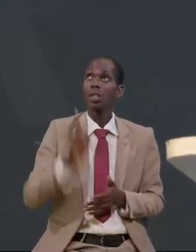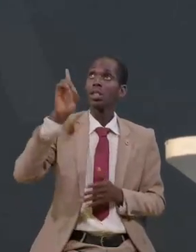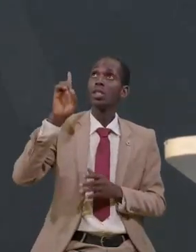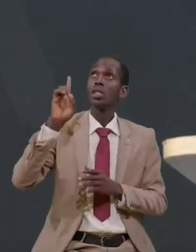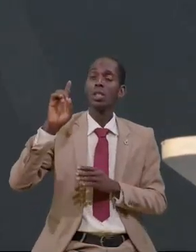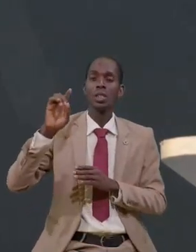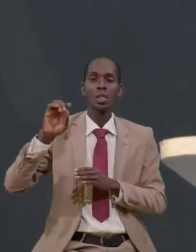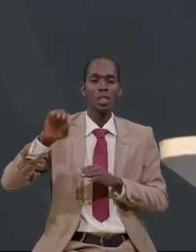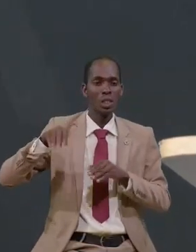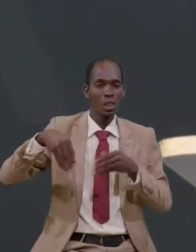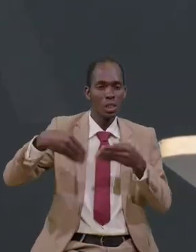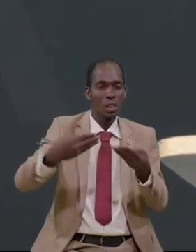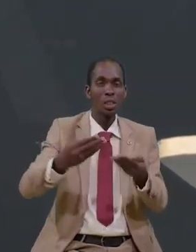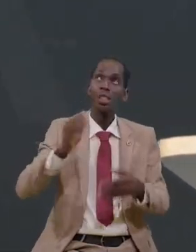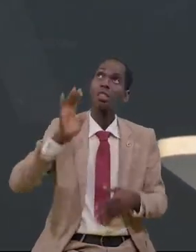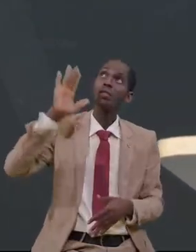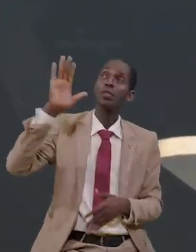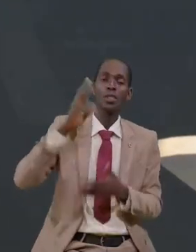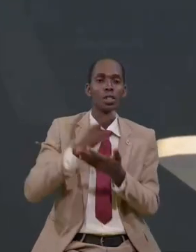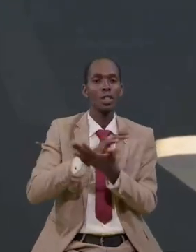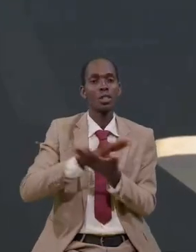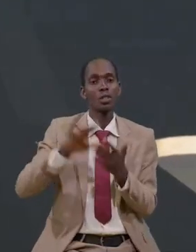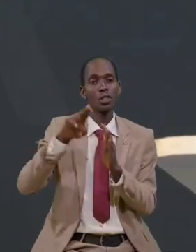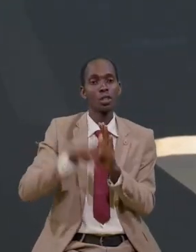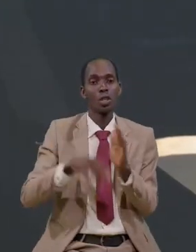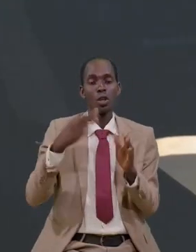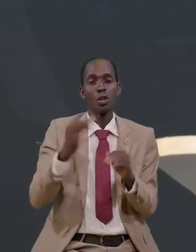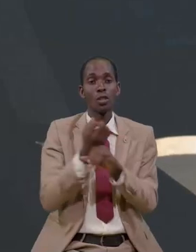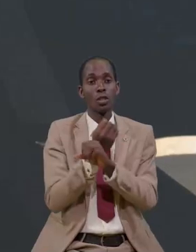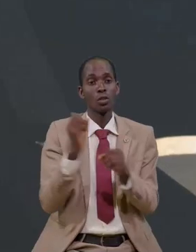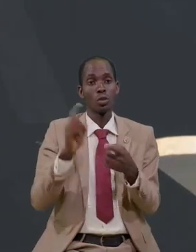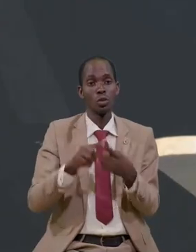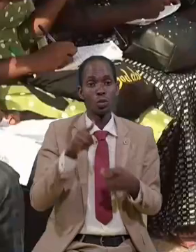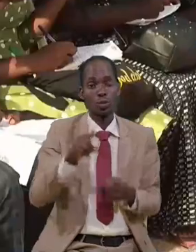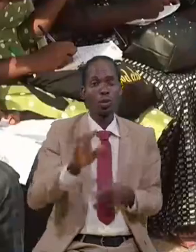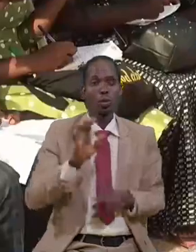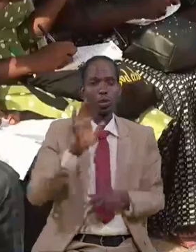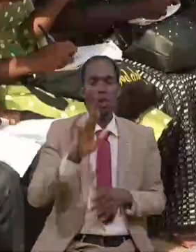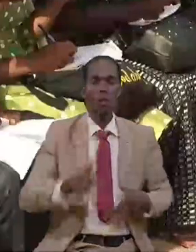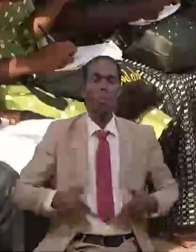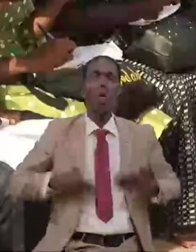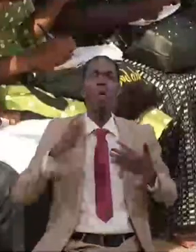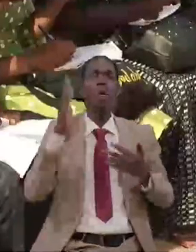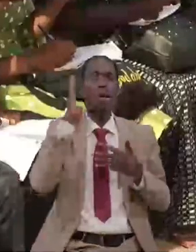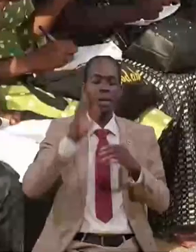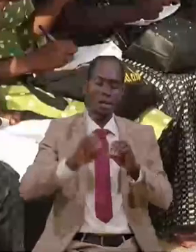Il donne la justice du salut. Et ta vie va briller